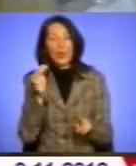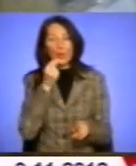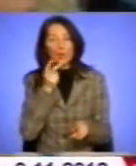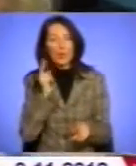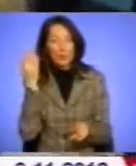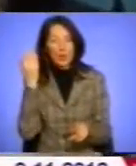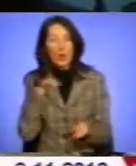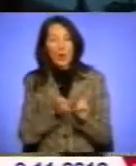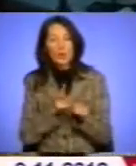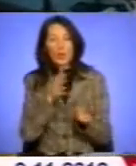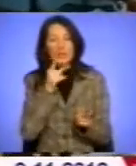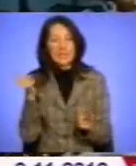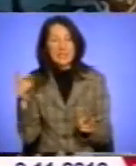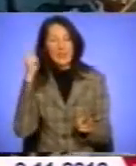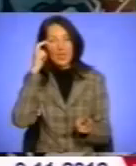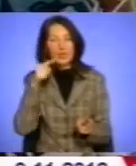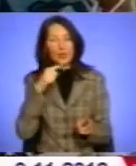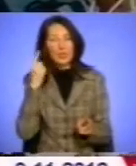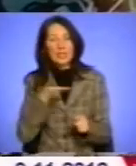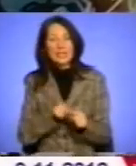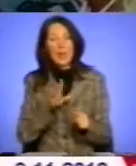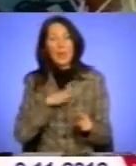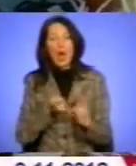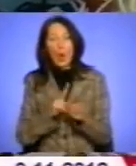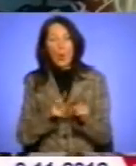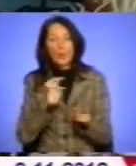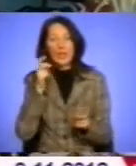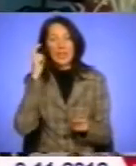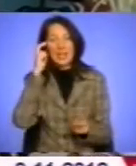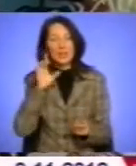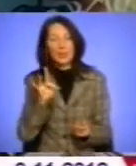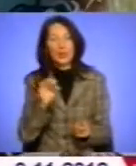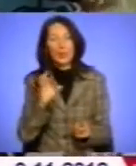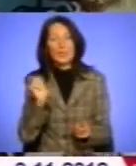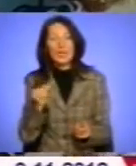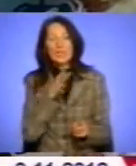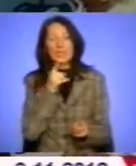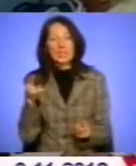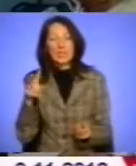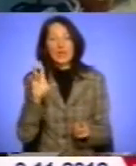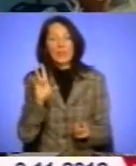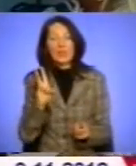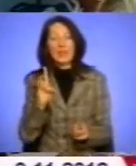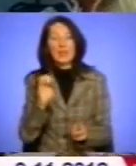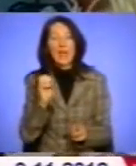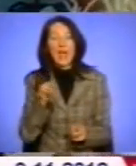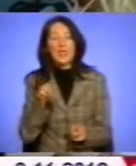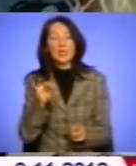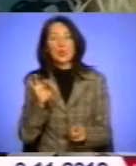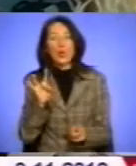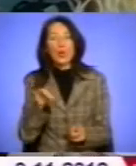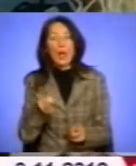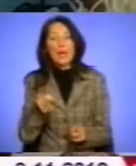Русі. Це була кухня Київської Русі за часів Нестора. І я думаю, що всі сьогодні